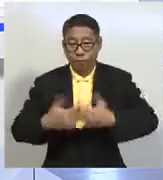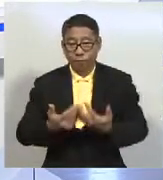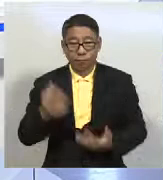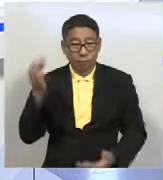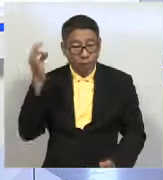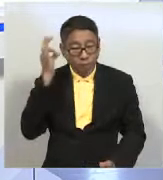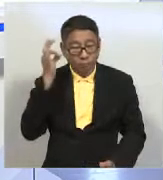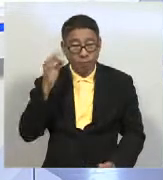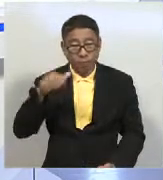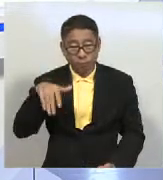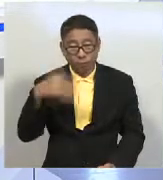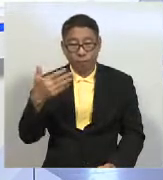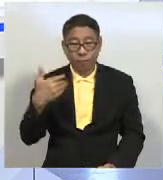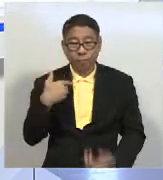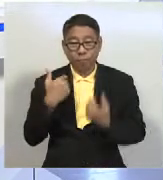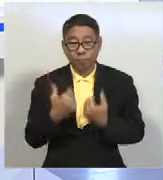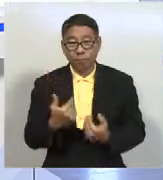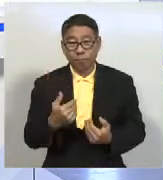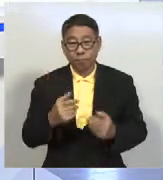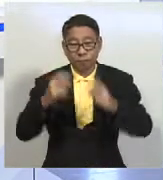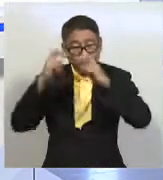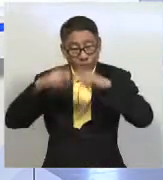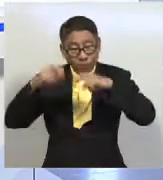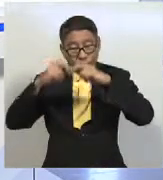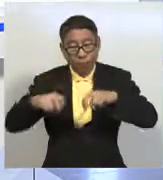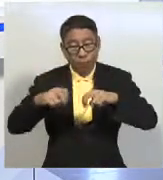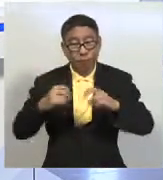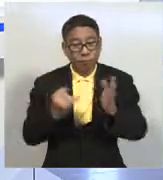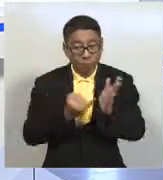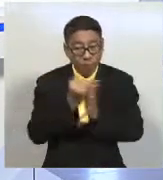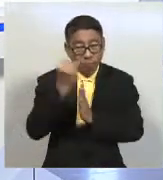ต้องฟังนะครับเพื่อที่จะนำไปวิเคราะห์อะไรที่ถูกต้องนะครับ